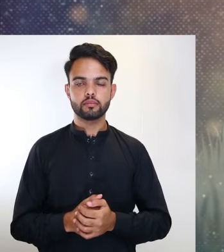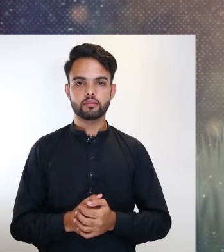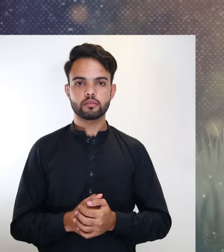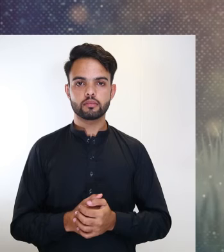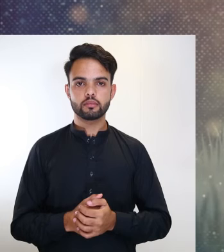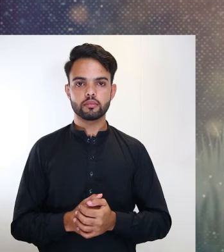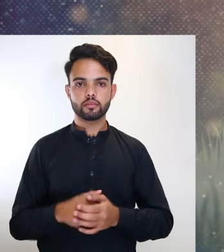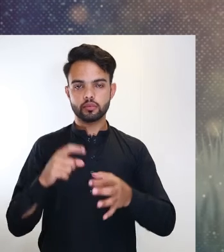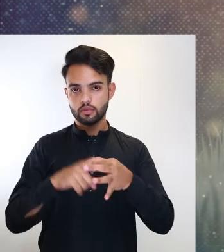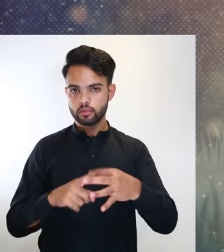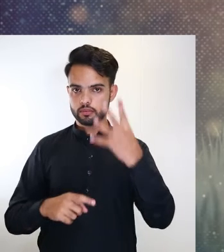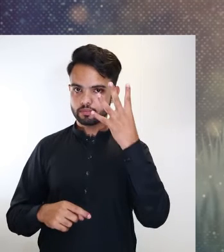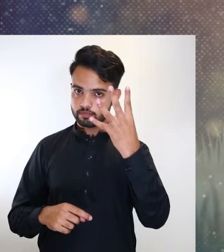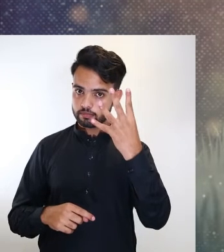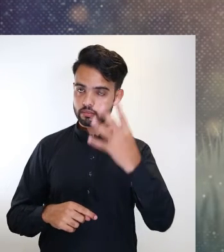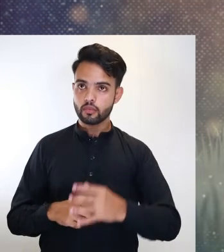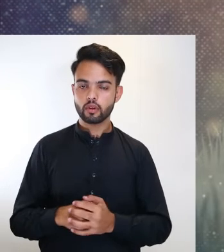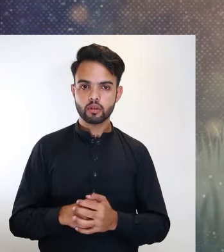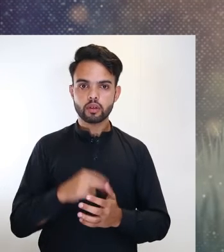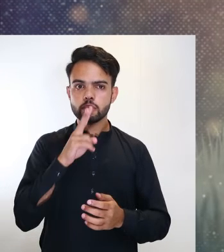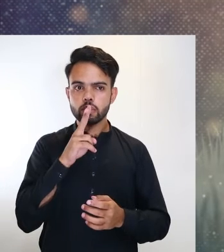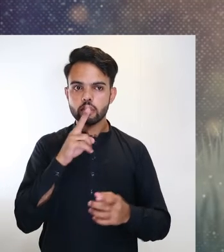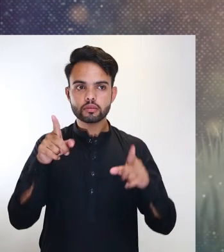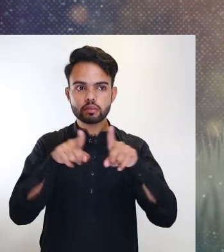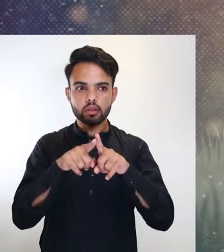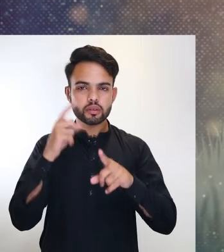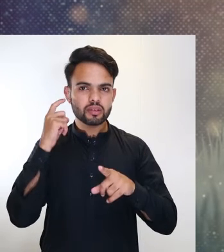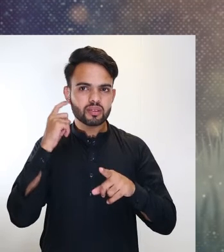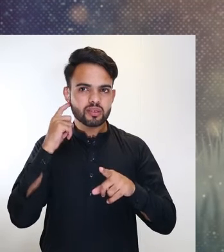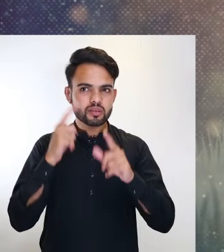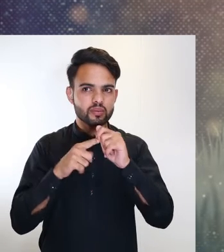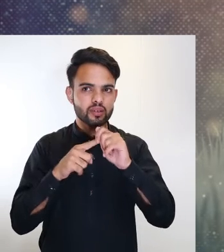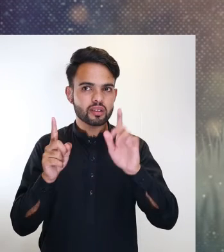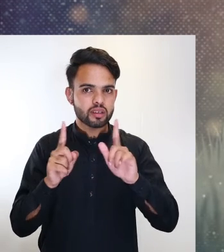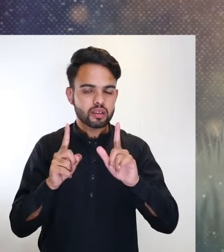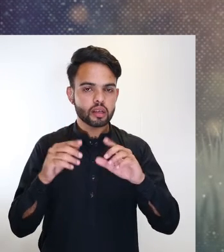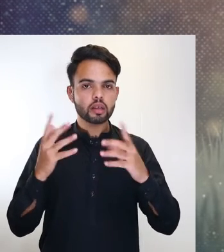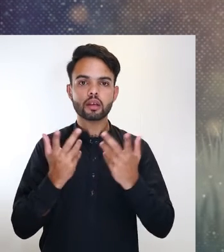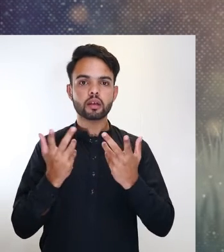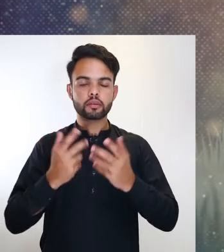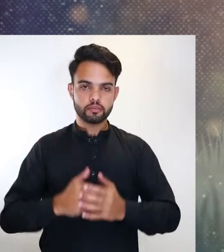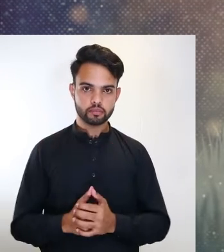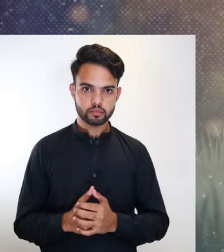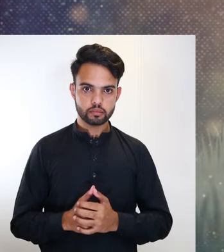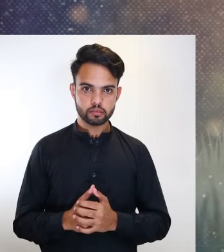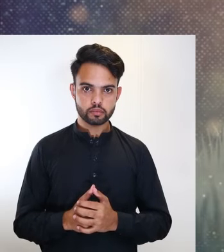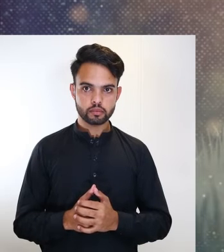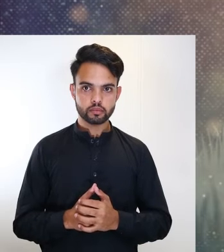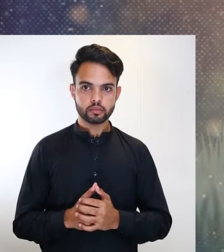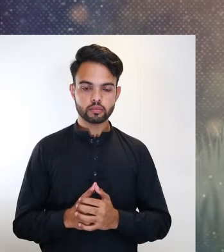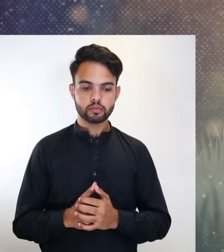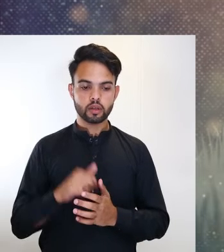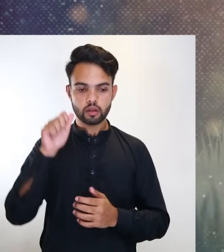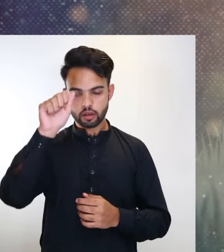सवाल नंबर 4, बात को तवज्जो से ना सुनने के क्या नताइज हो सकते हैं?